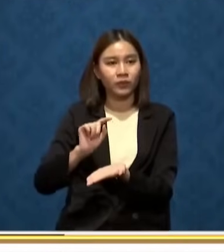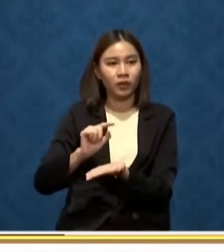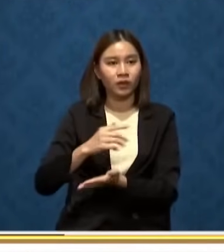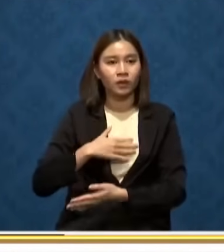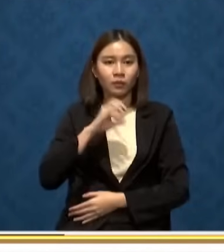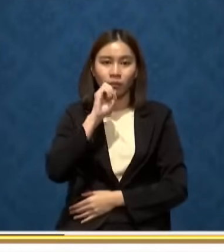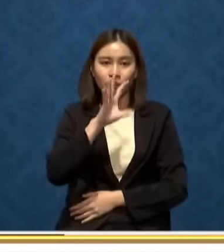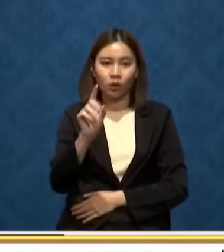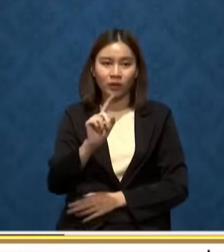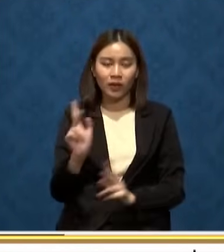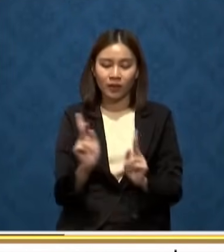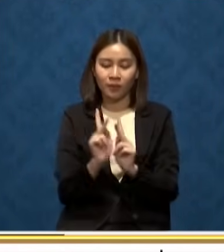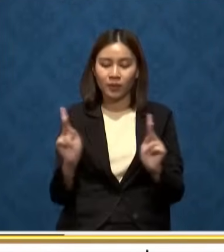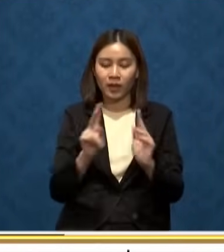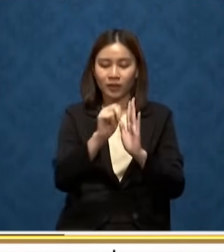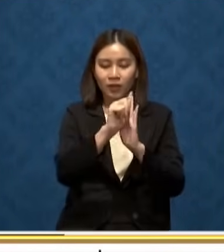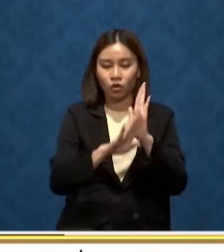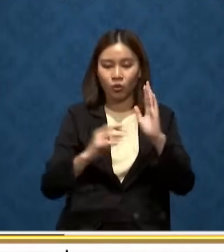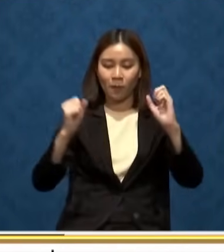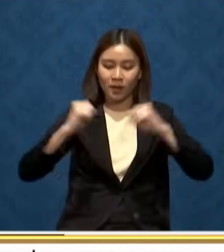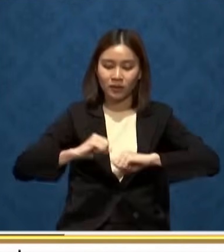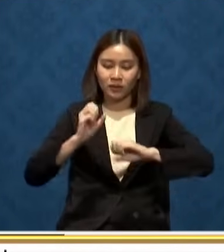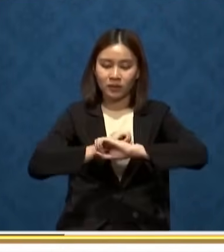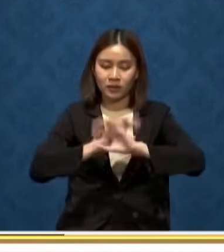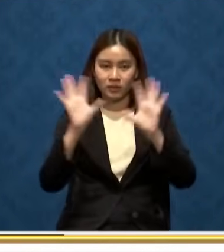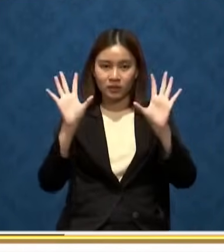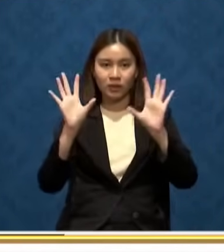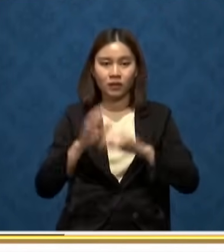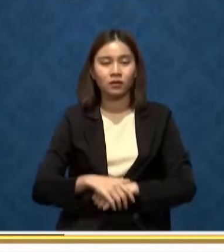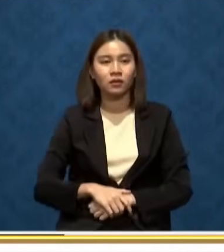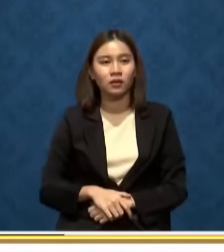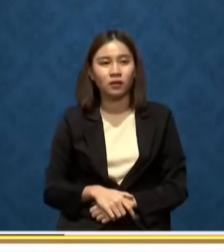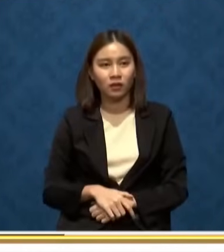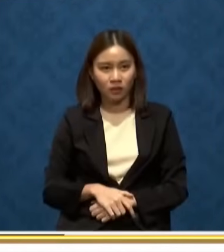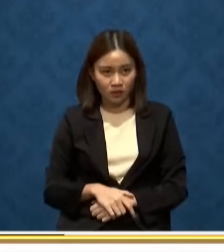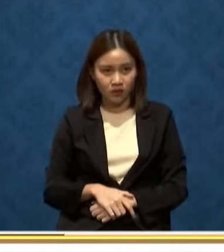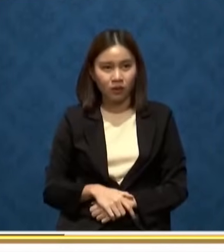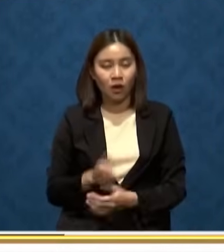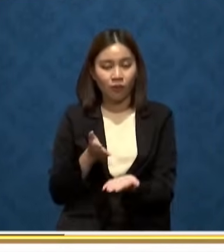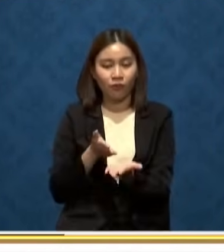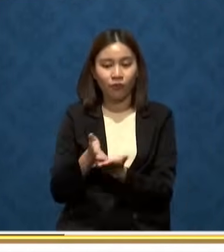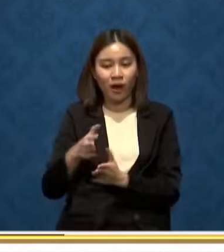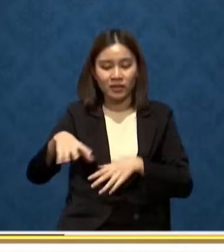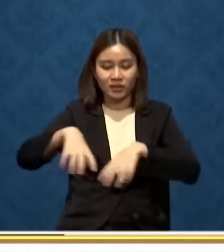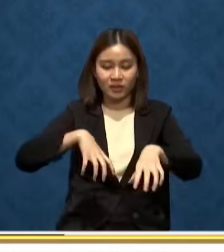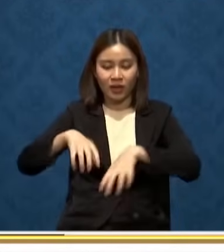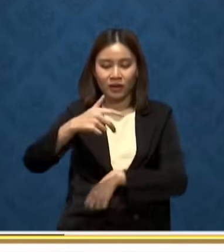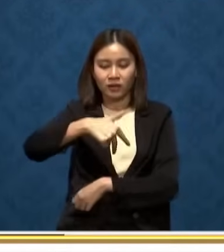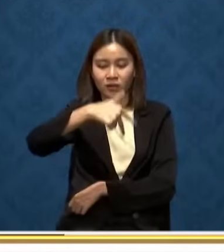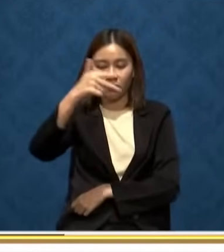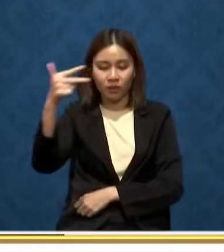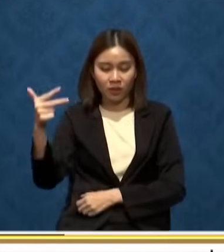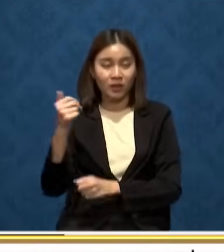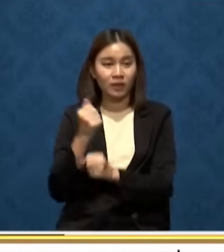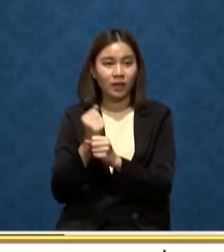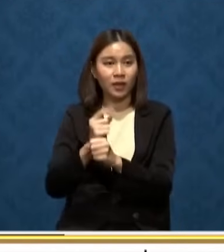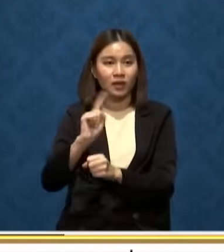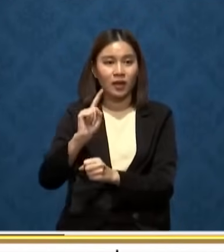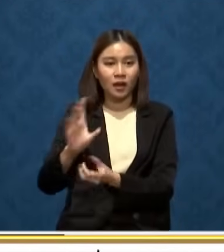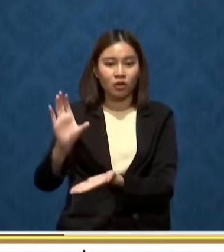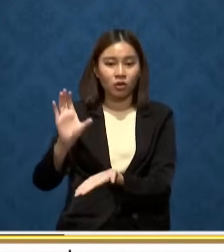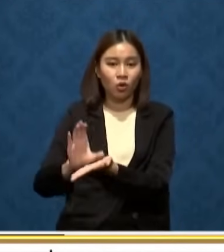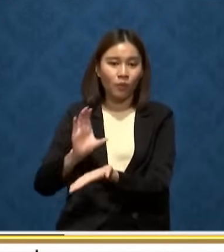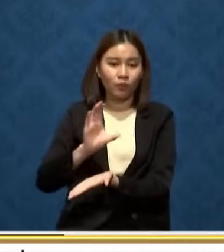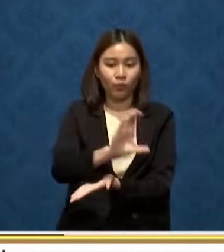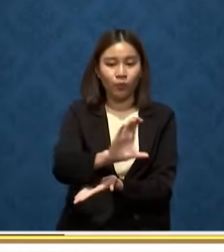เรียนว่ากรรมการนโยบายมีมติชัดเจนค่ะให้ฝ่ายบริหารของไทย PBS ทำงบเข้า